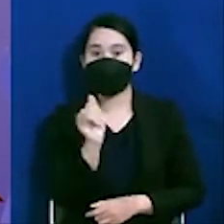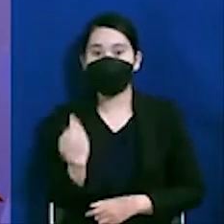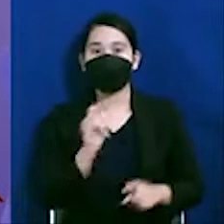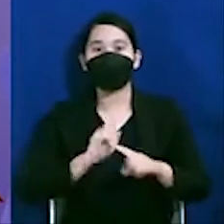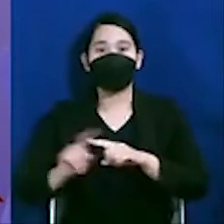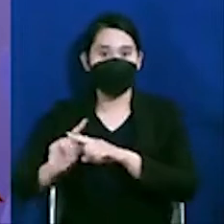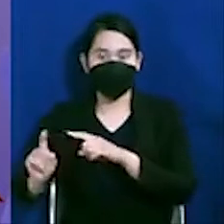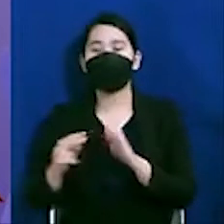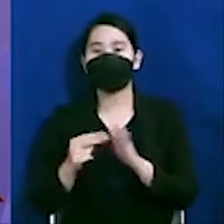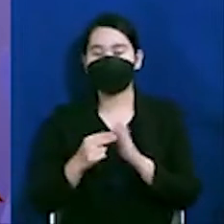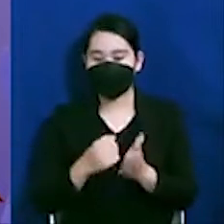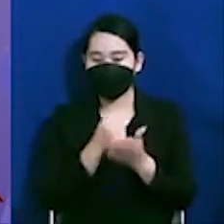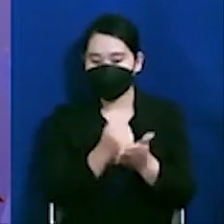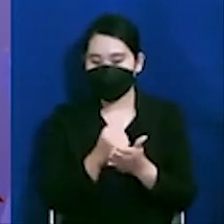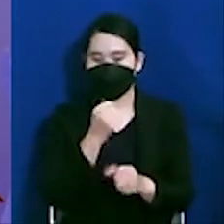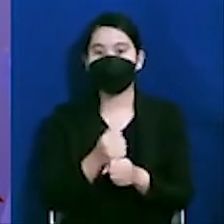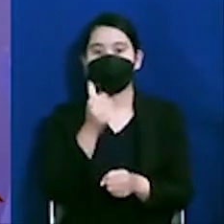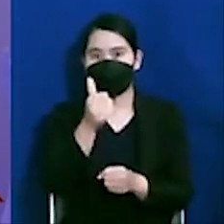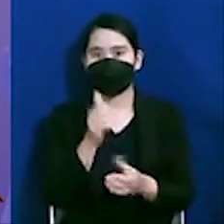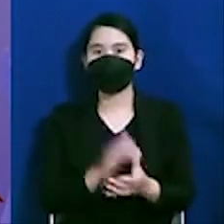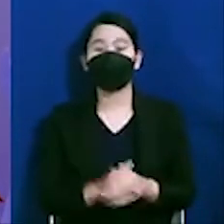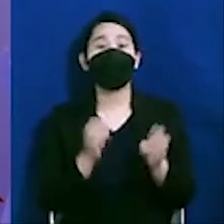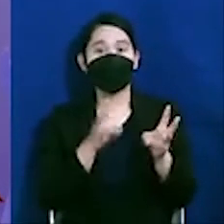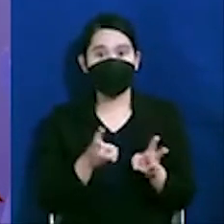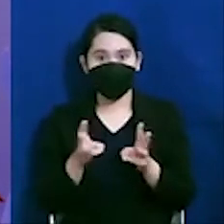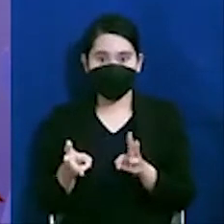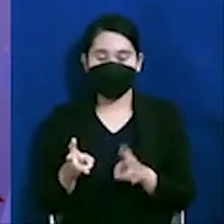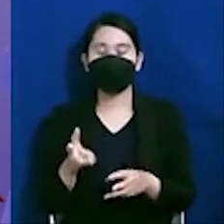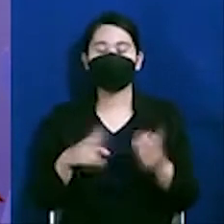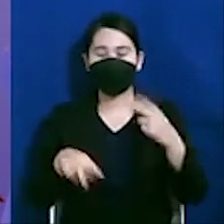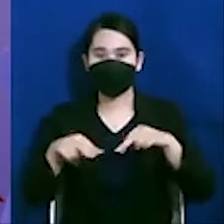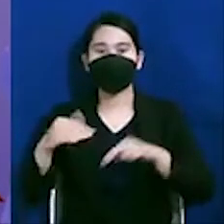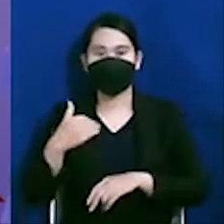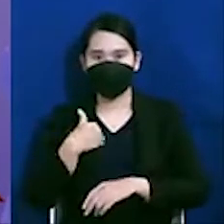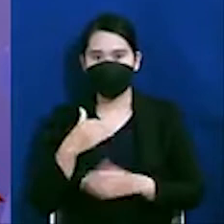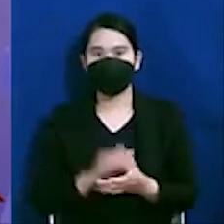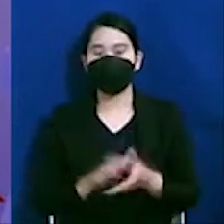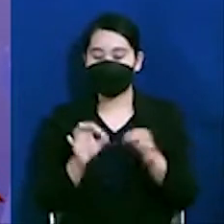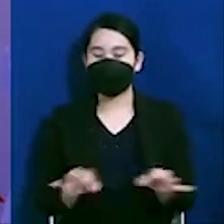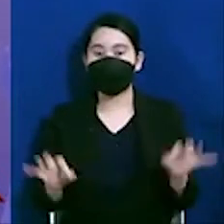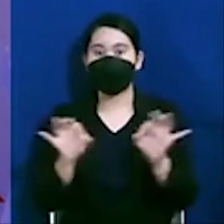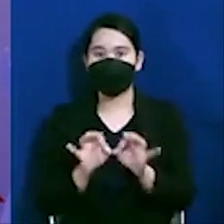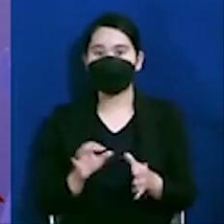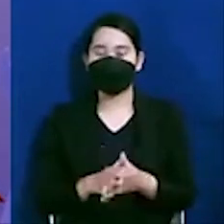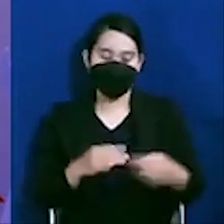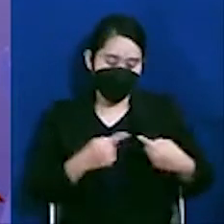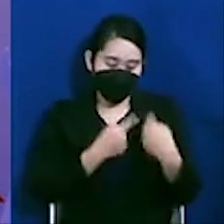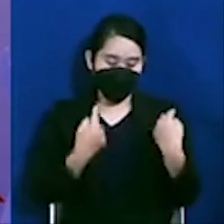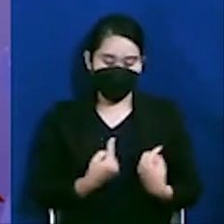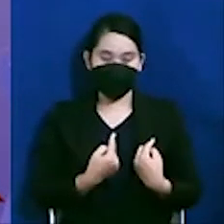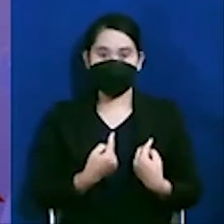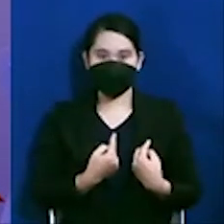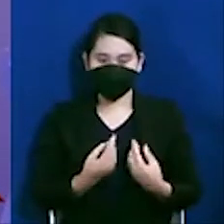จะสามารถช่วยได้นะครับและก็ใช้กลไกที่เรามีสำคัญที่สุดนะครับผมชื่อว่าอยากให้ทุกคนเนี่ยให้กำลังใจกันและก็